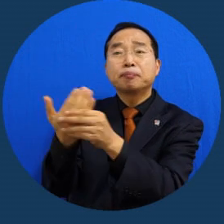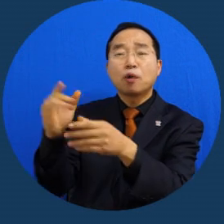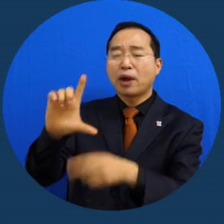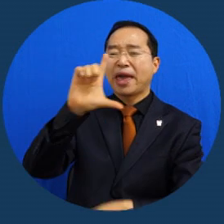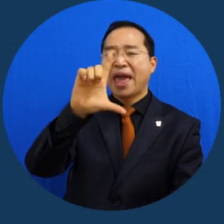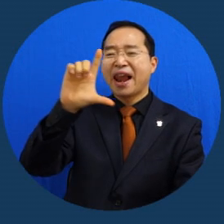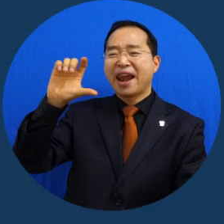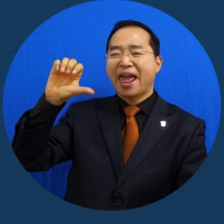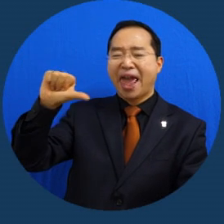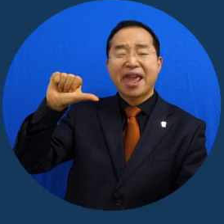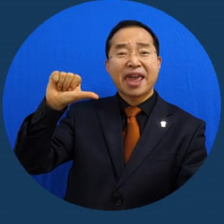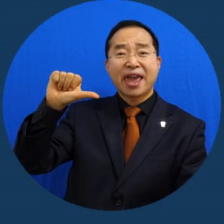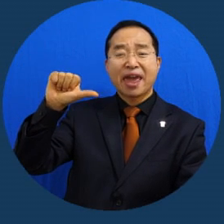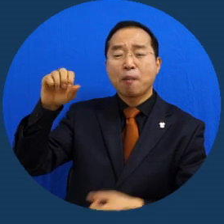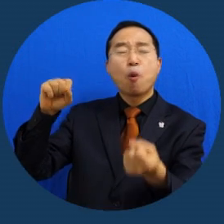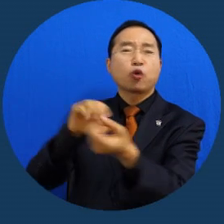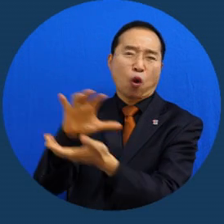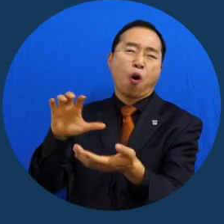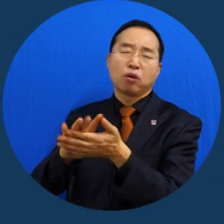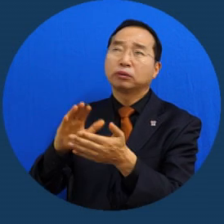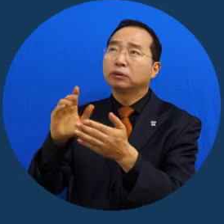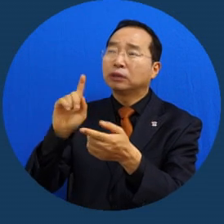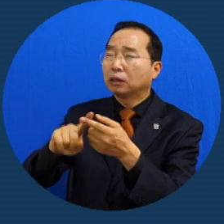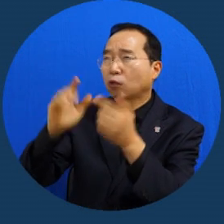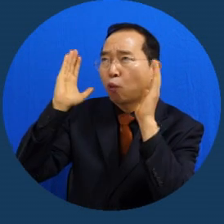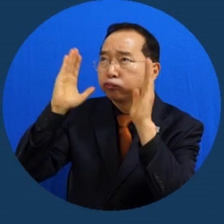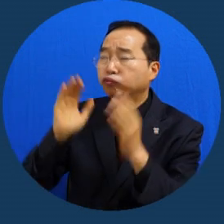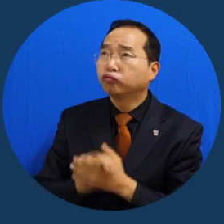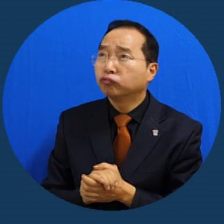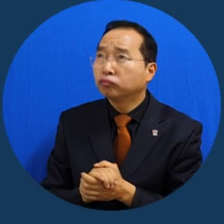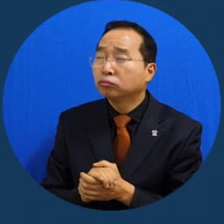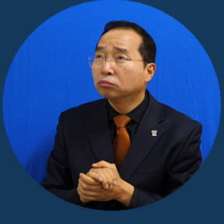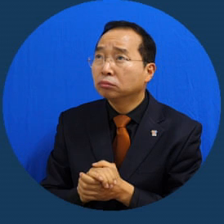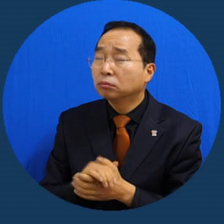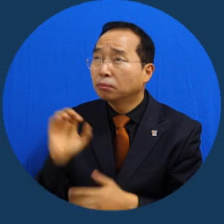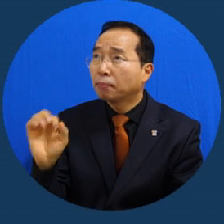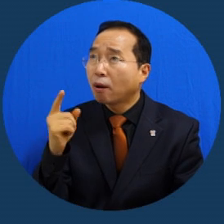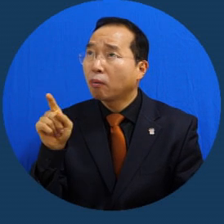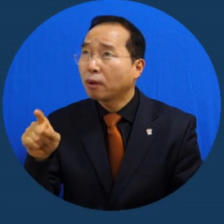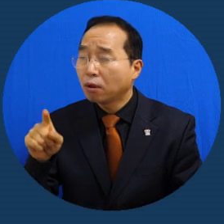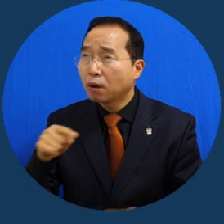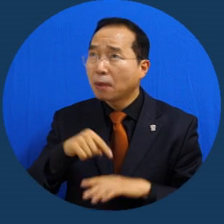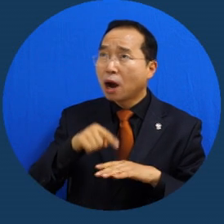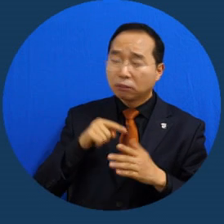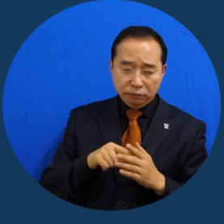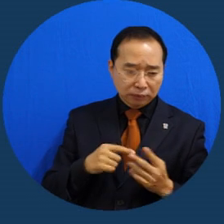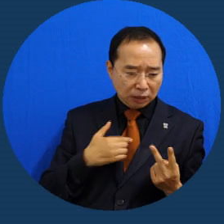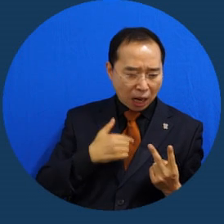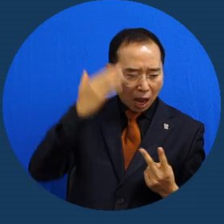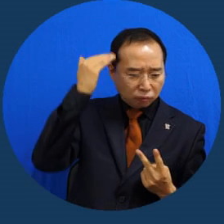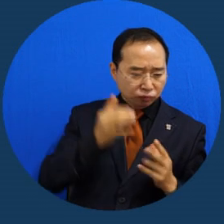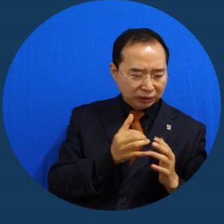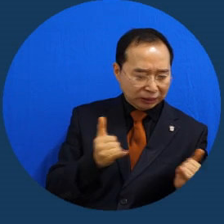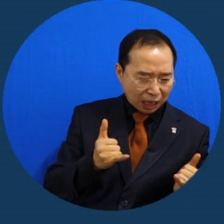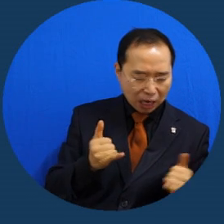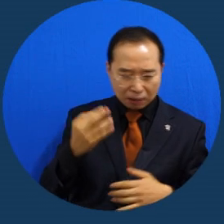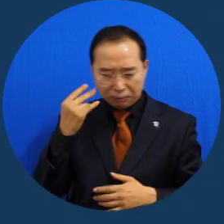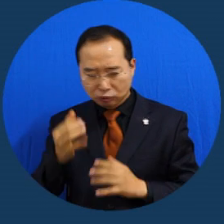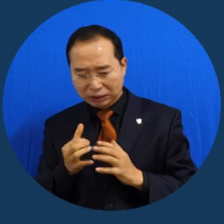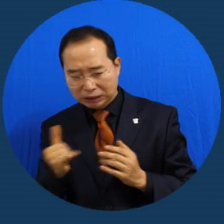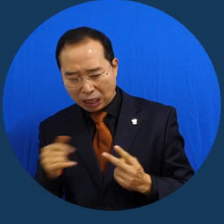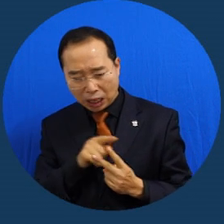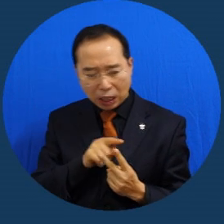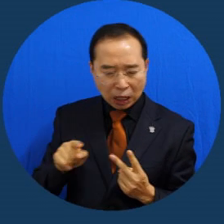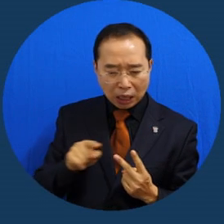그리고 이 사건이 제가 그 전에 갖고 있었던 한국과 미국 사이의 정체성 중에 갈팡질팡하던 거에